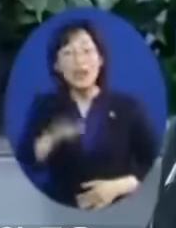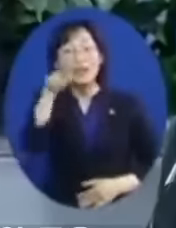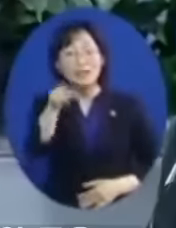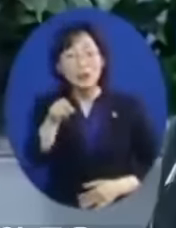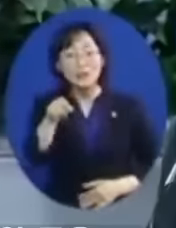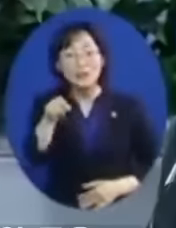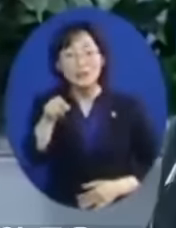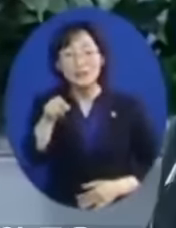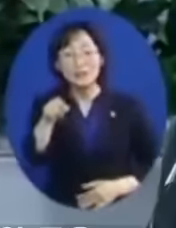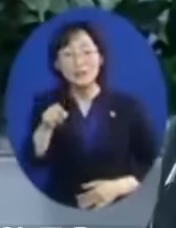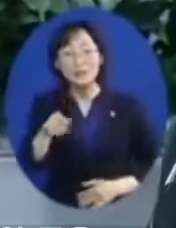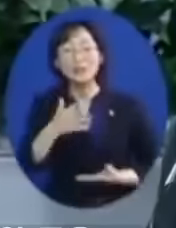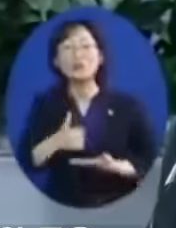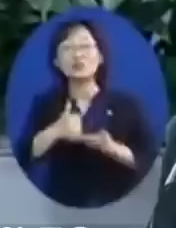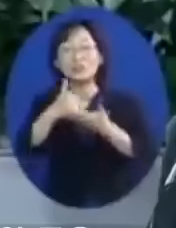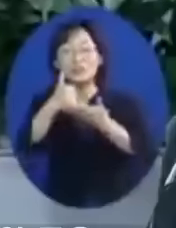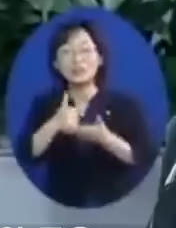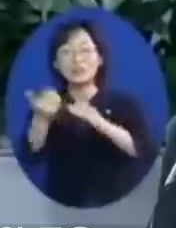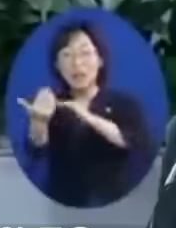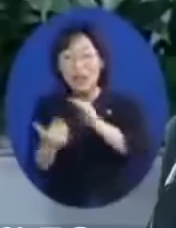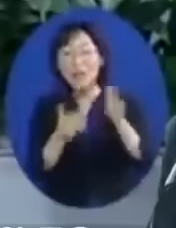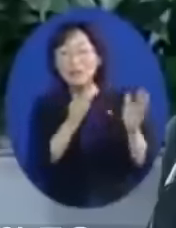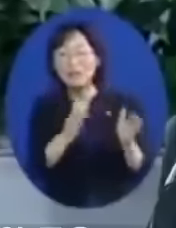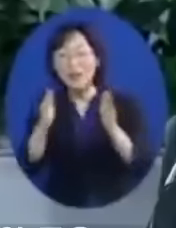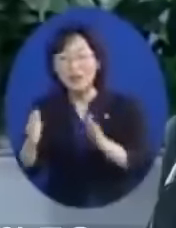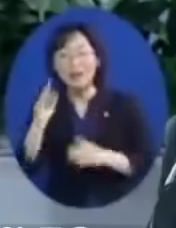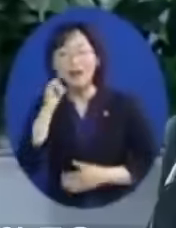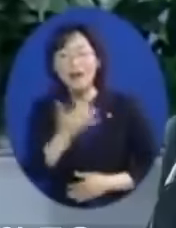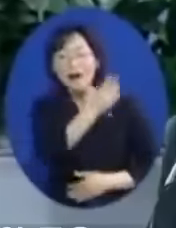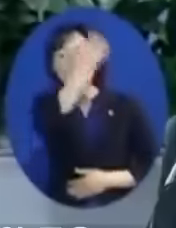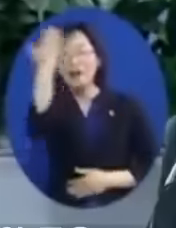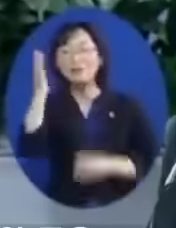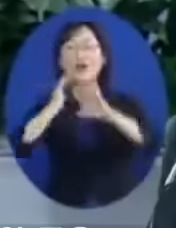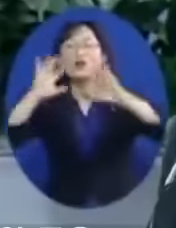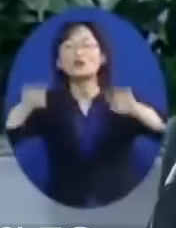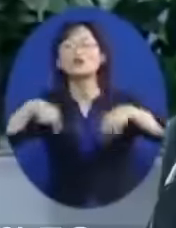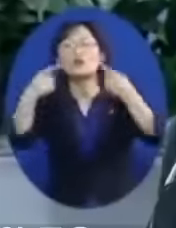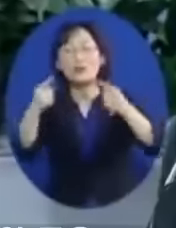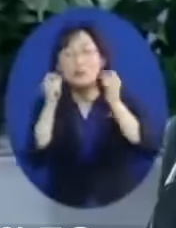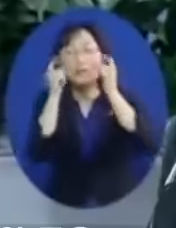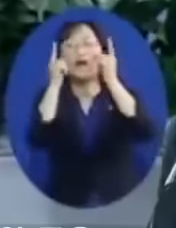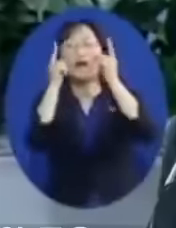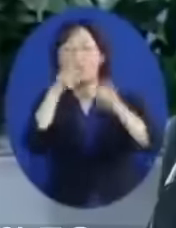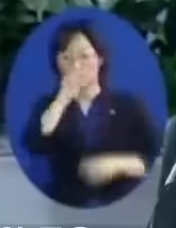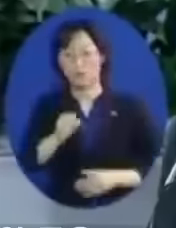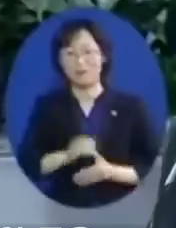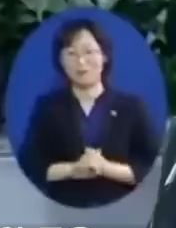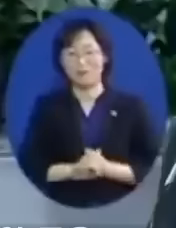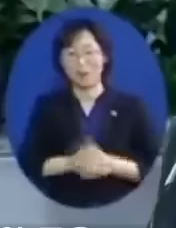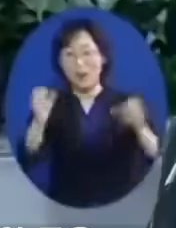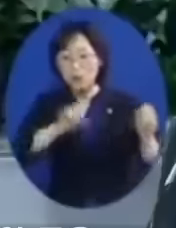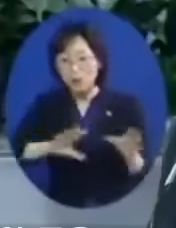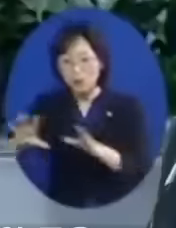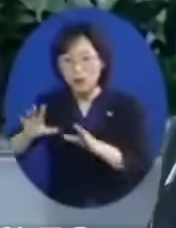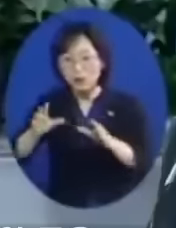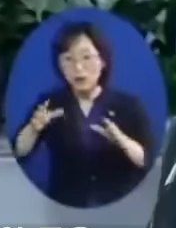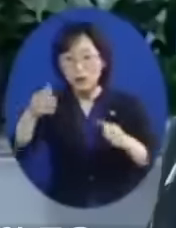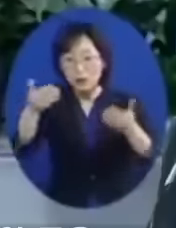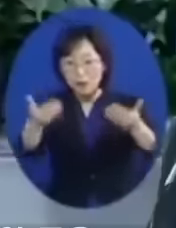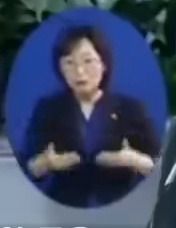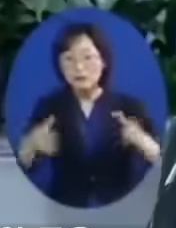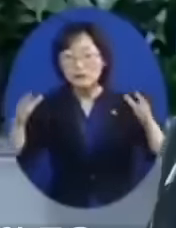이것이 주님이 예비한 아름다운 천국에서 깨어나야지 버림받은 사람들이